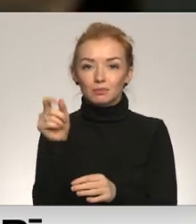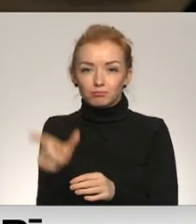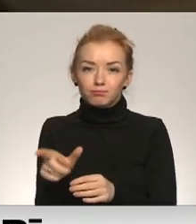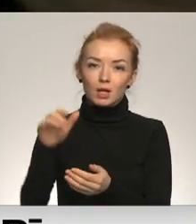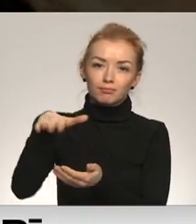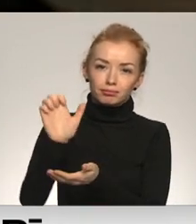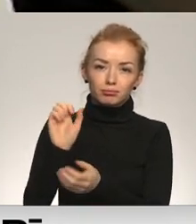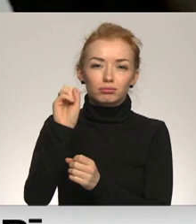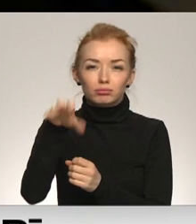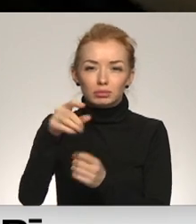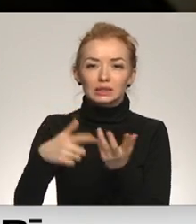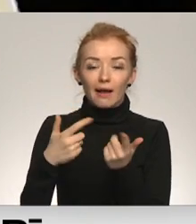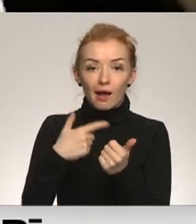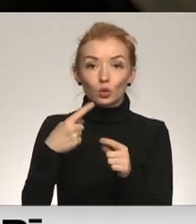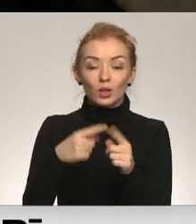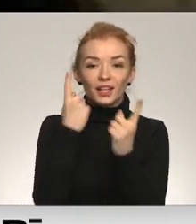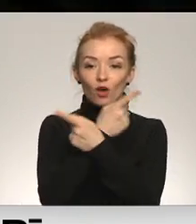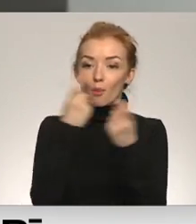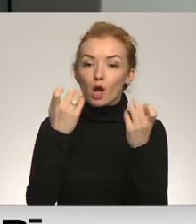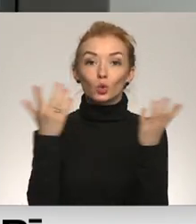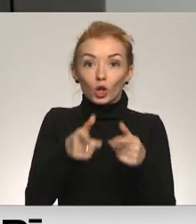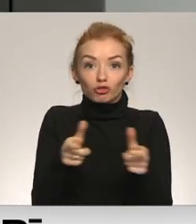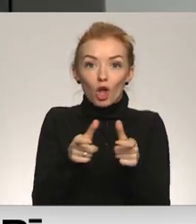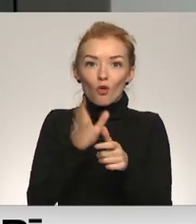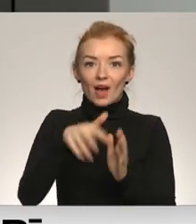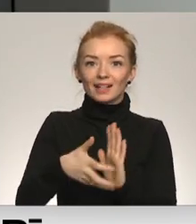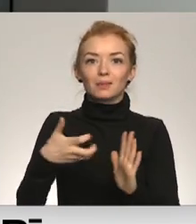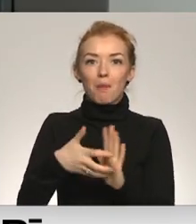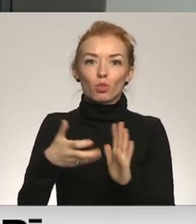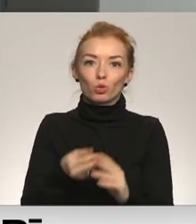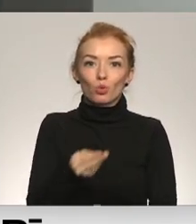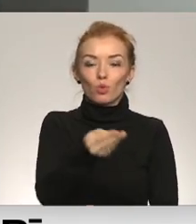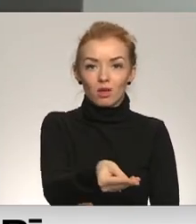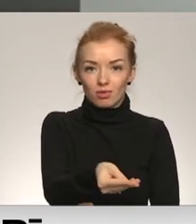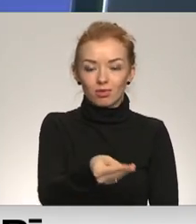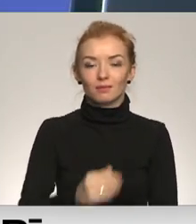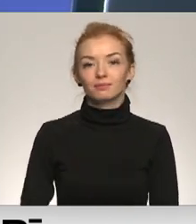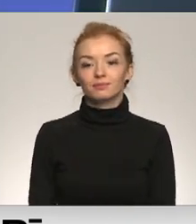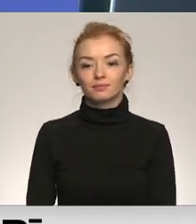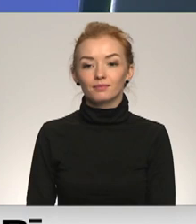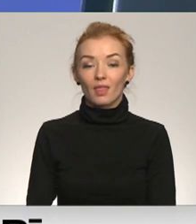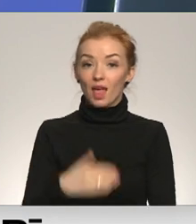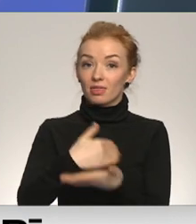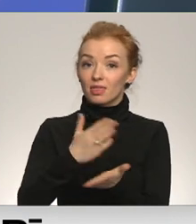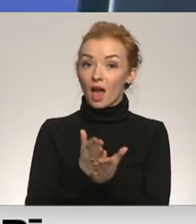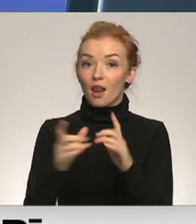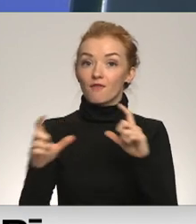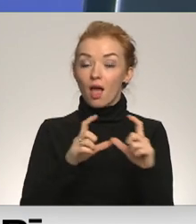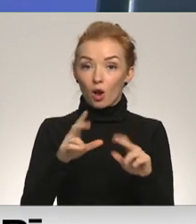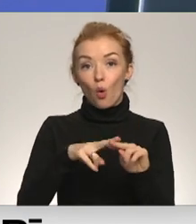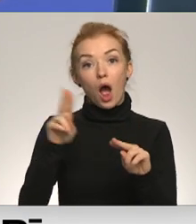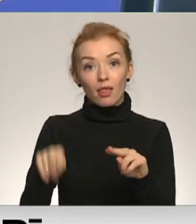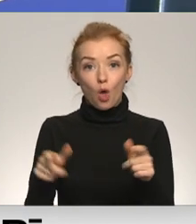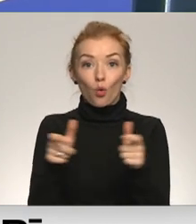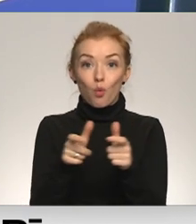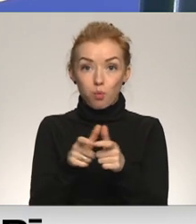skaits, kā arī informācija, kuros veikalos to iespējams izmantot kā maksāšanas līdzekli par precēm. Daļa veikalu ļaus kuponu apmainīt